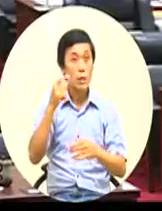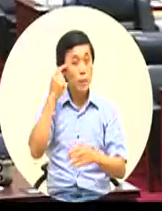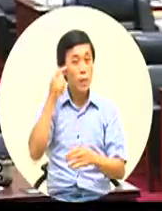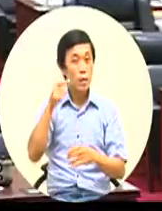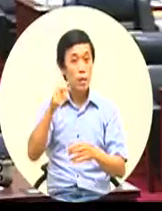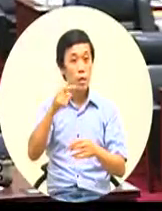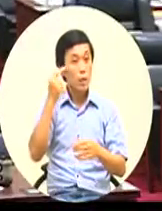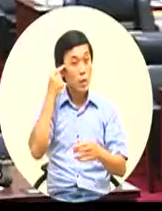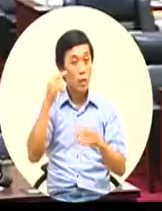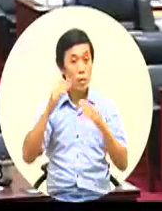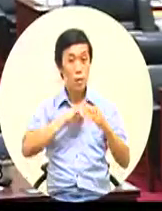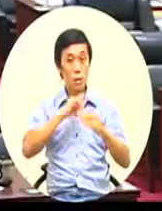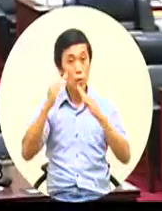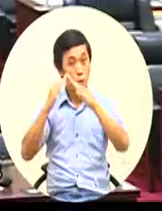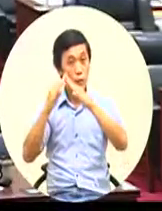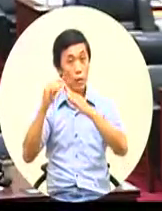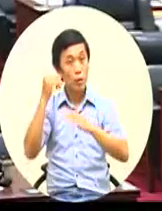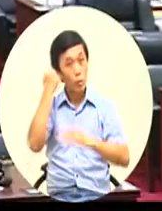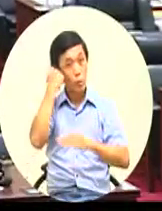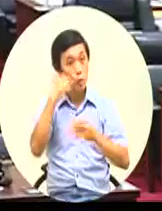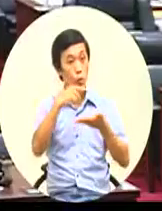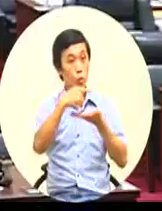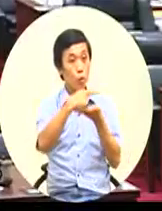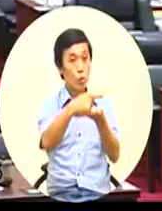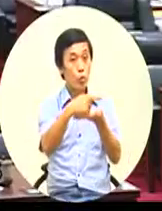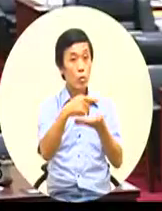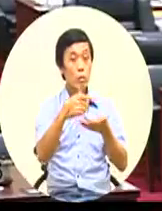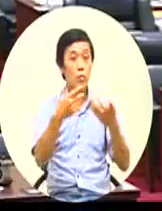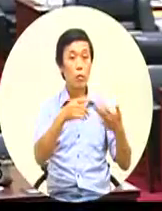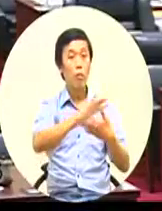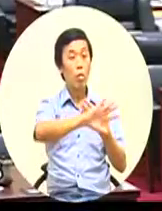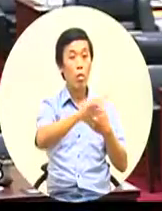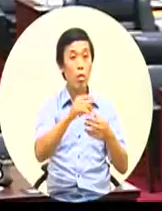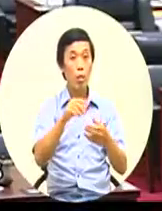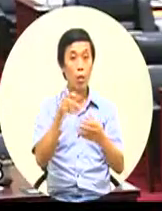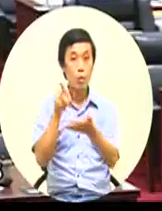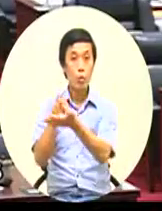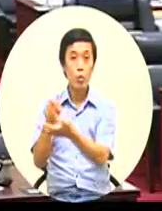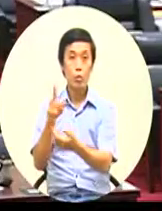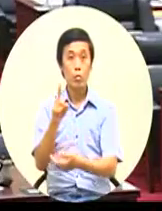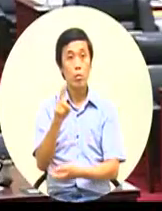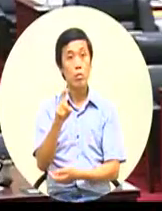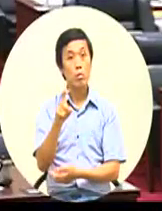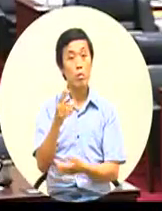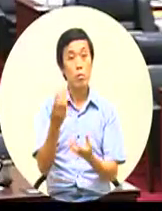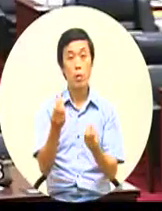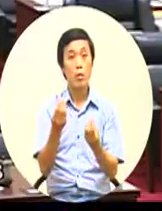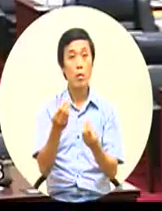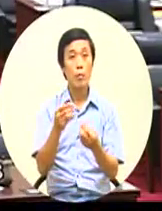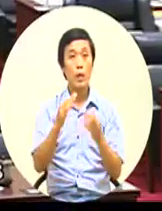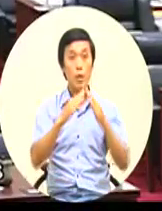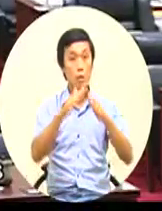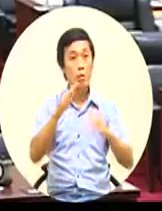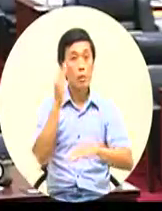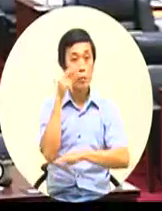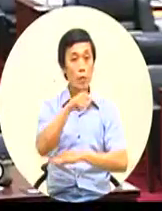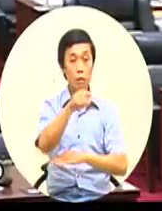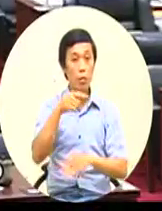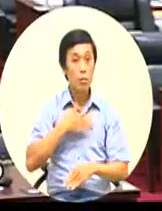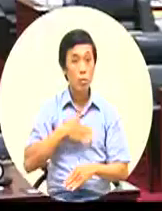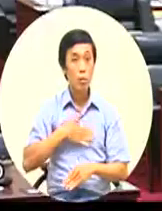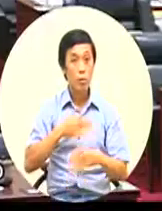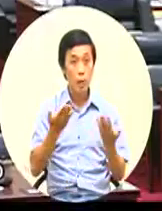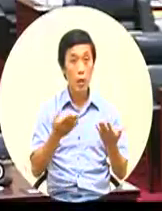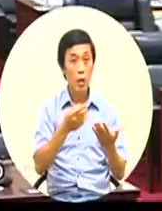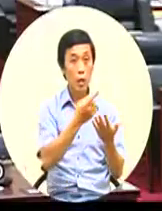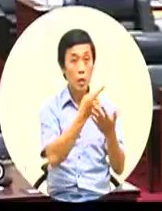以怎么办？怎么办？像这样的状况，市政府了解多少？一件一件事情的再发生，是逼